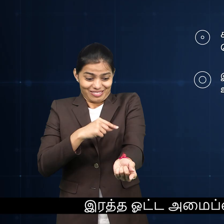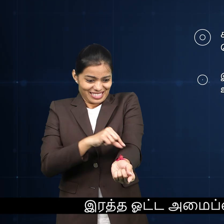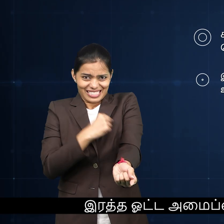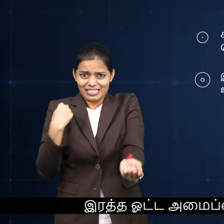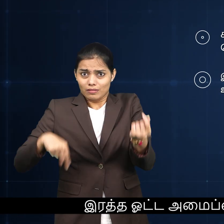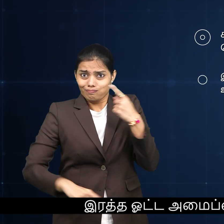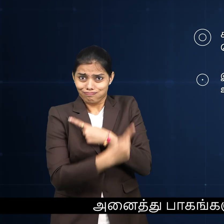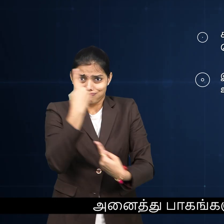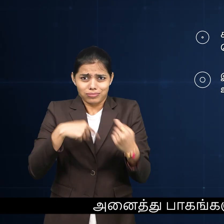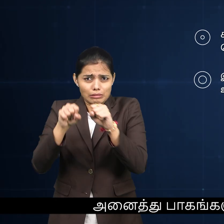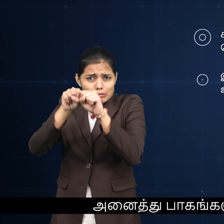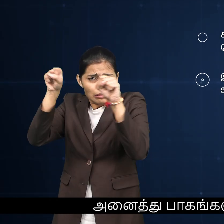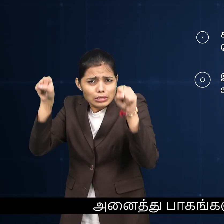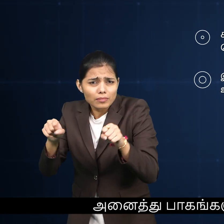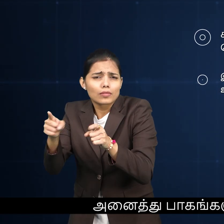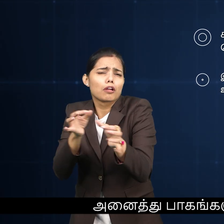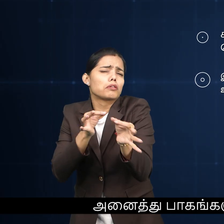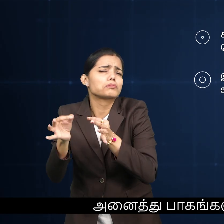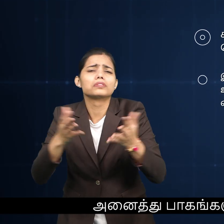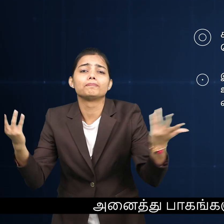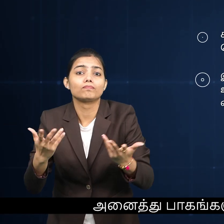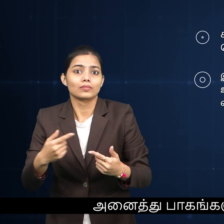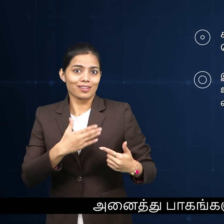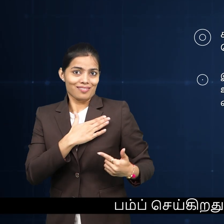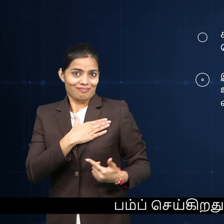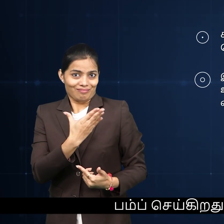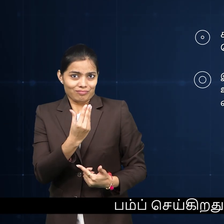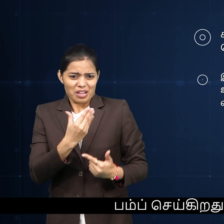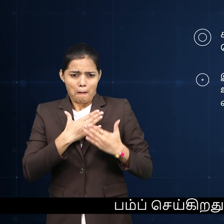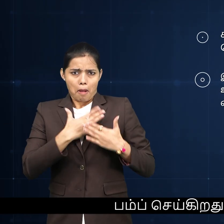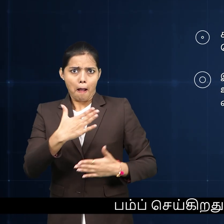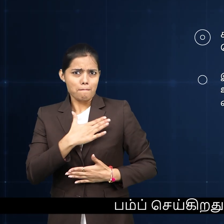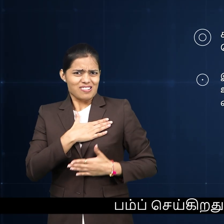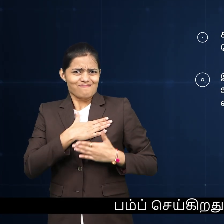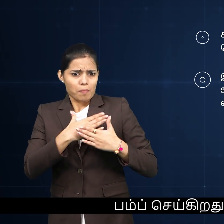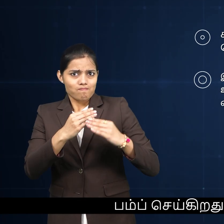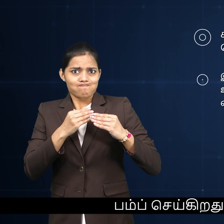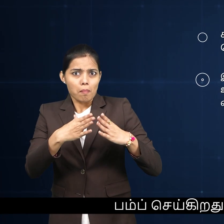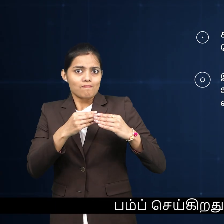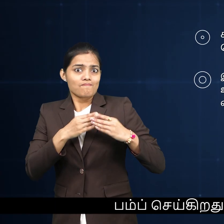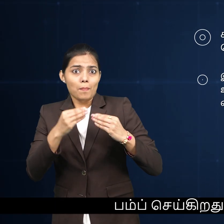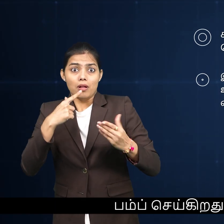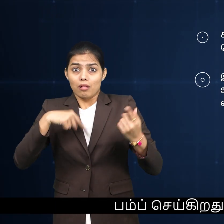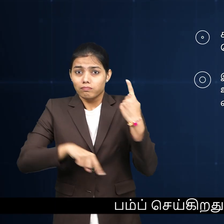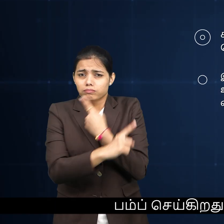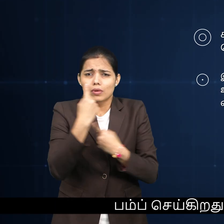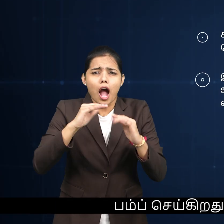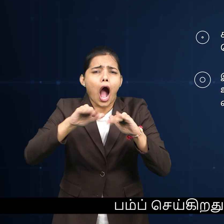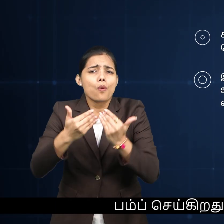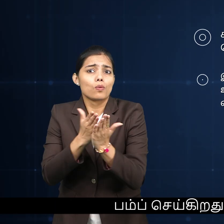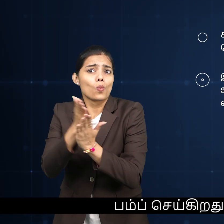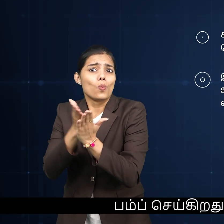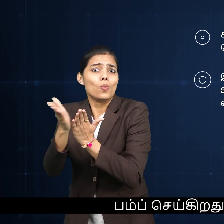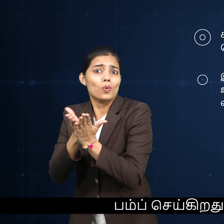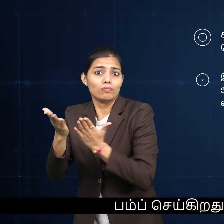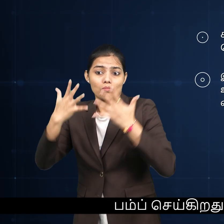விவரித்து இதயம் உடலின் அனைத்து பாகங்களுக்கும் இரத்தத்தை எவ்வாறு பம்ப் செய்கிறது என்பதை விளக்க முடியும்.